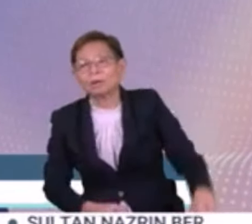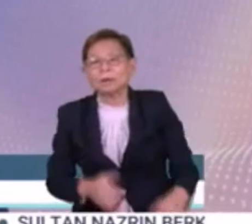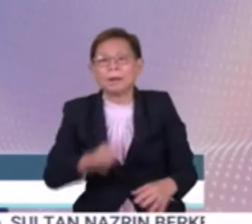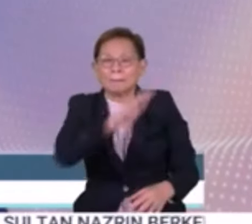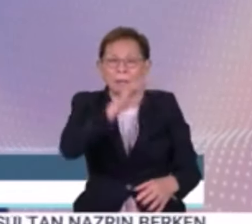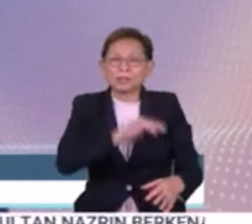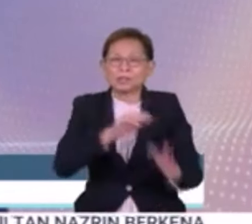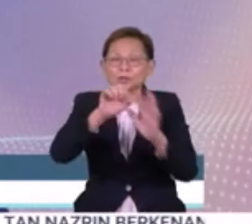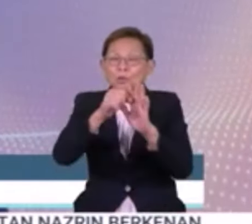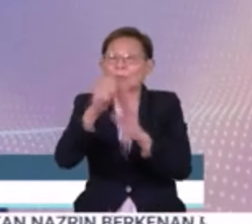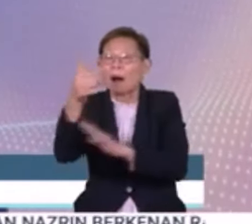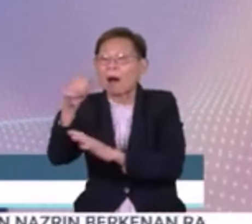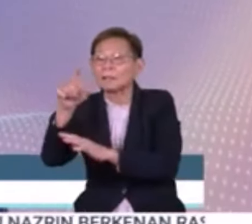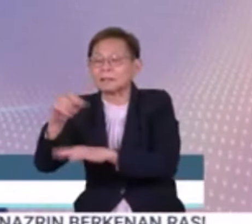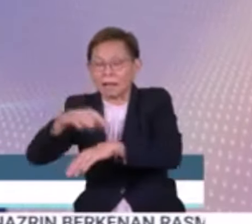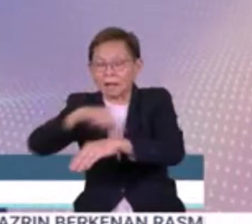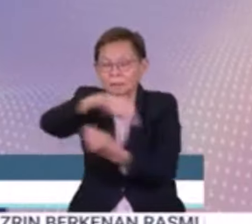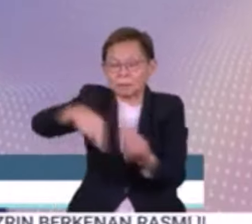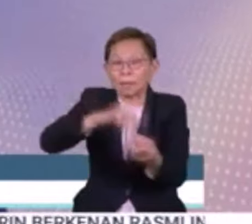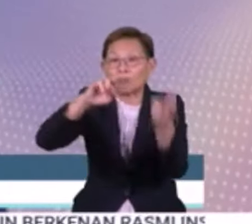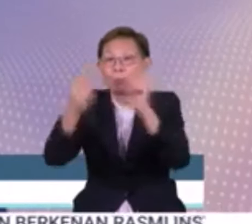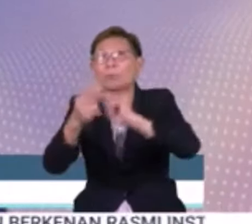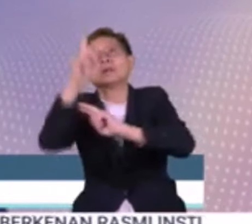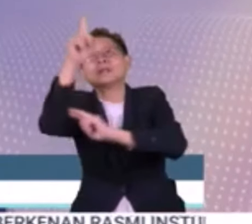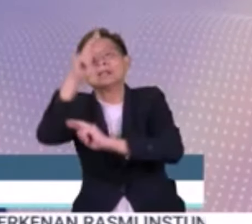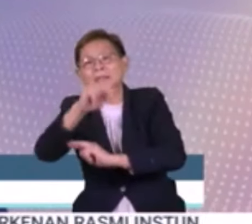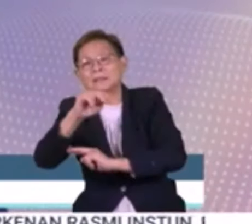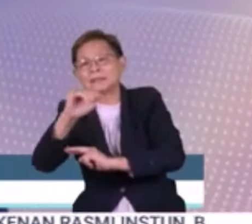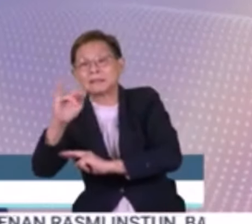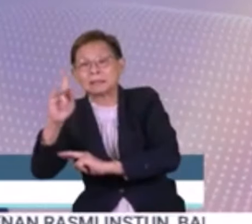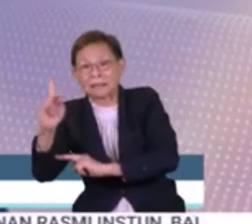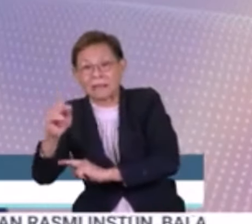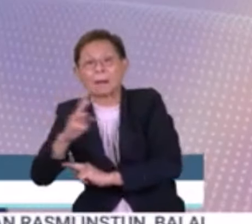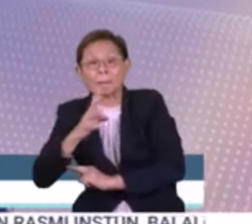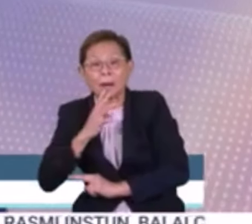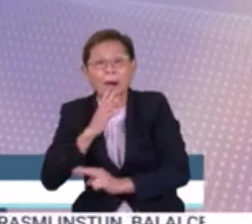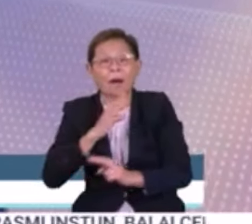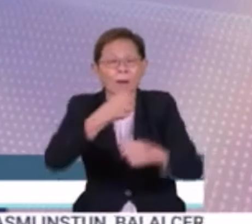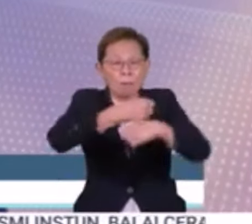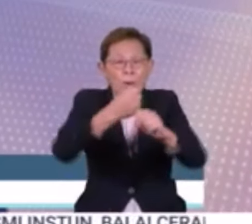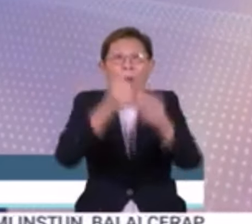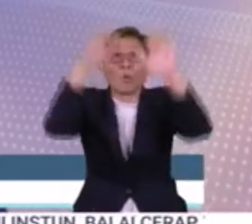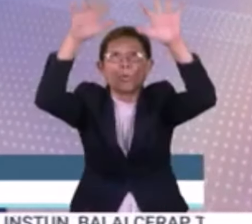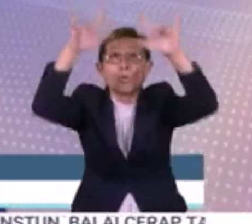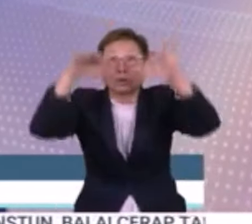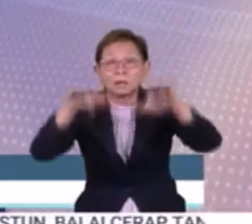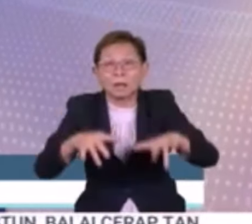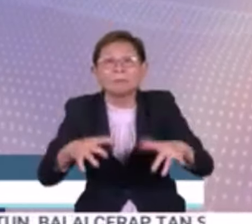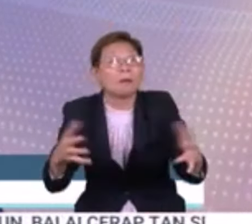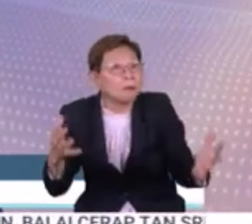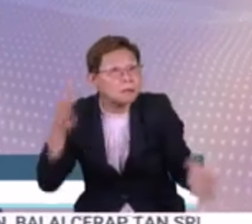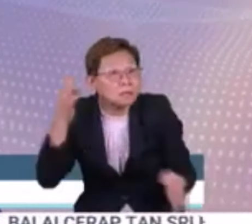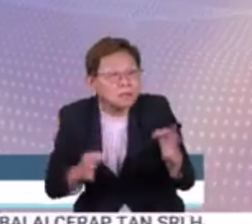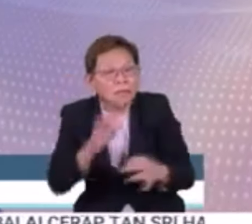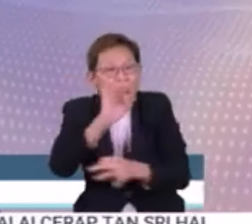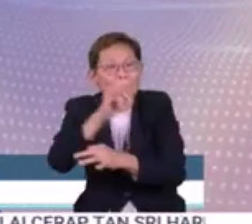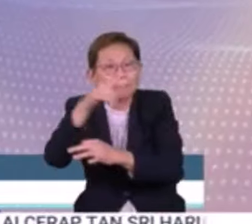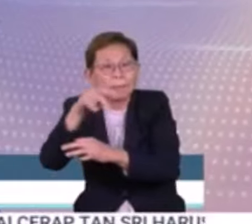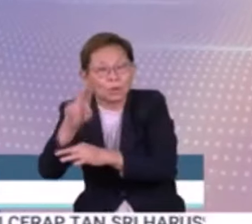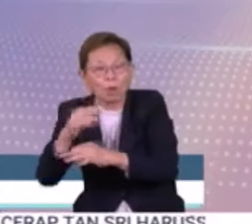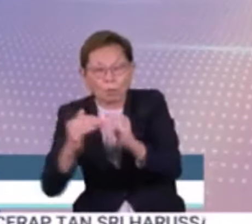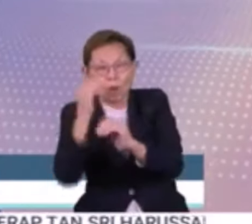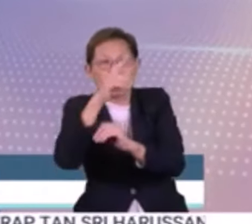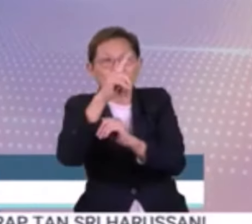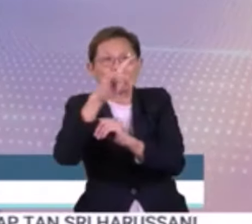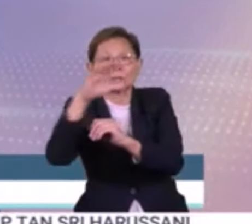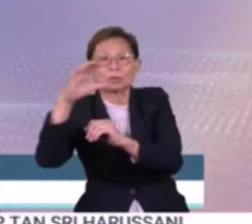jelas menteri sumber asli alam sekitar dan perubahan iklim Nik Nazmi N Ahmad pembenihan awan hanya dilakukan jika Ipu melebihi